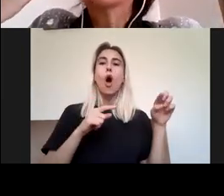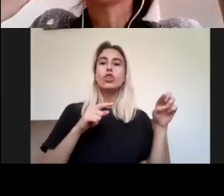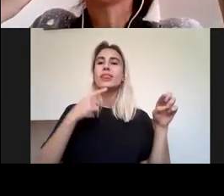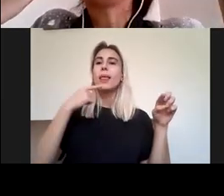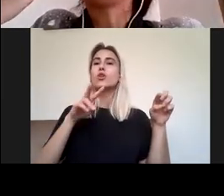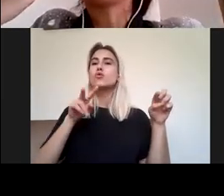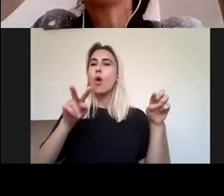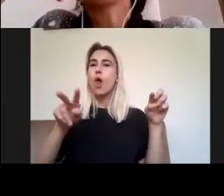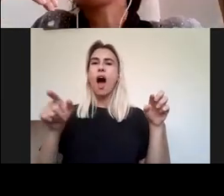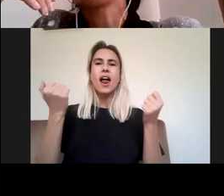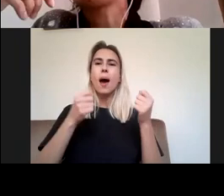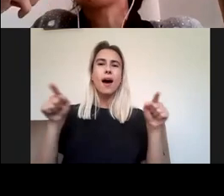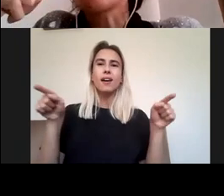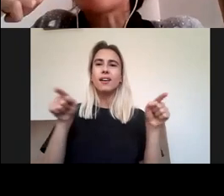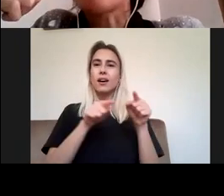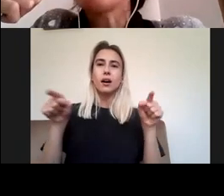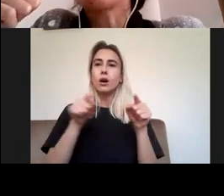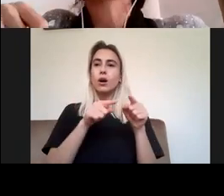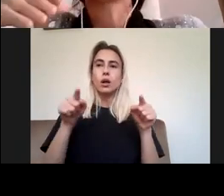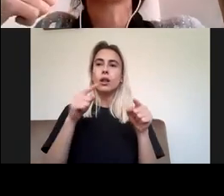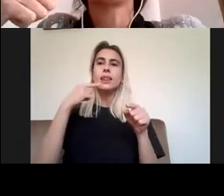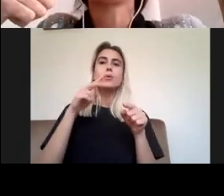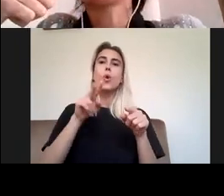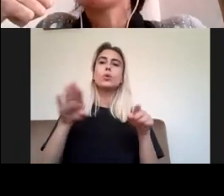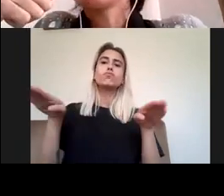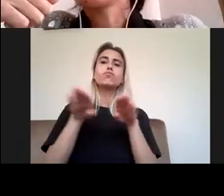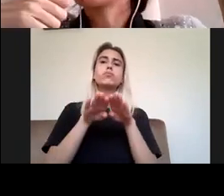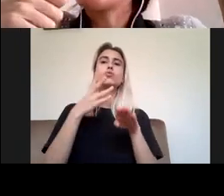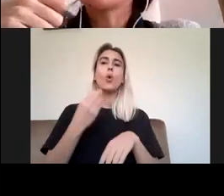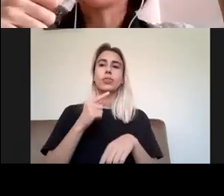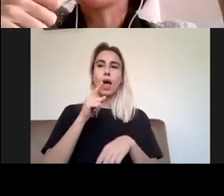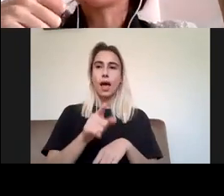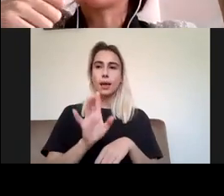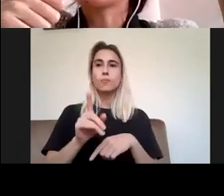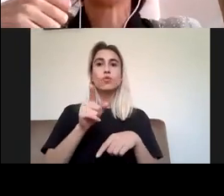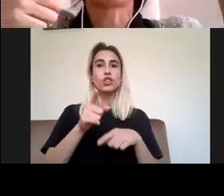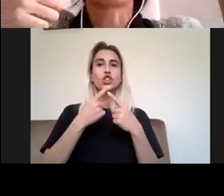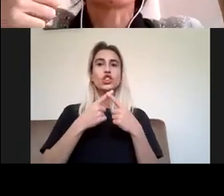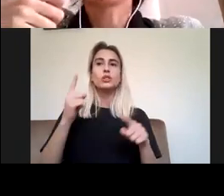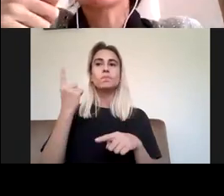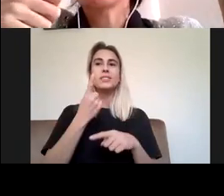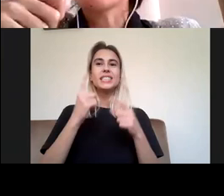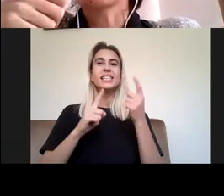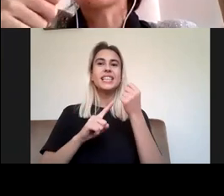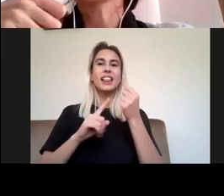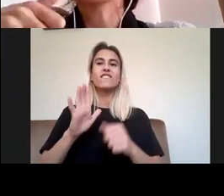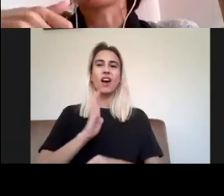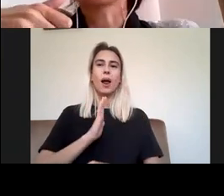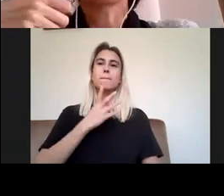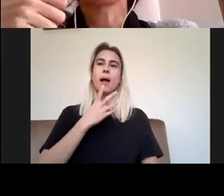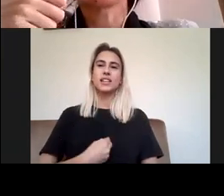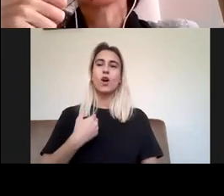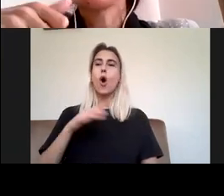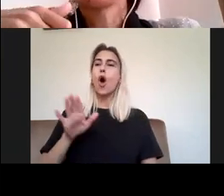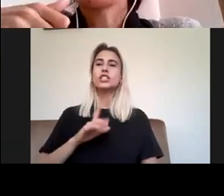araç arasındaki ilişki demir yollarında çok daha iyi. Ama mesela onunla ilgili de çok değişik bir istatistiğim var maalesef. Son öğrencilerim